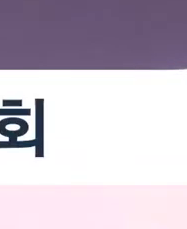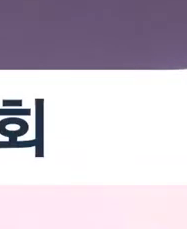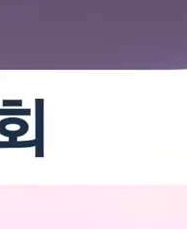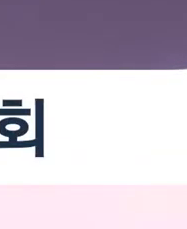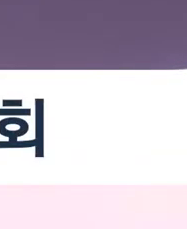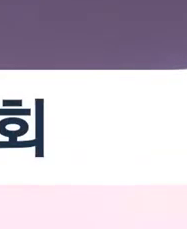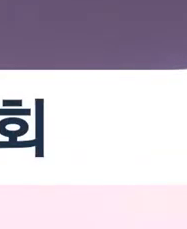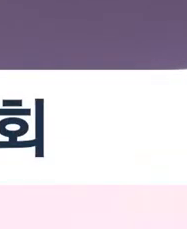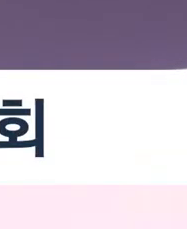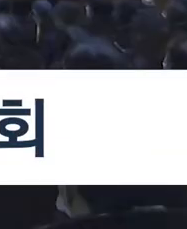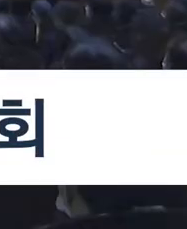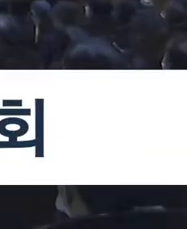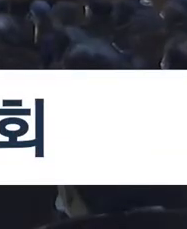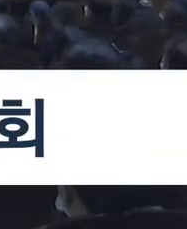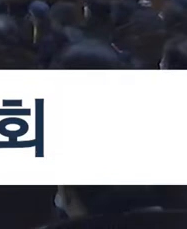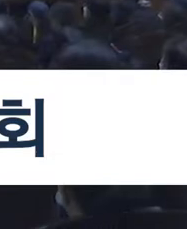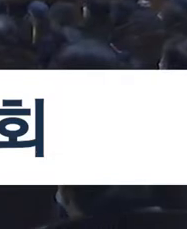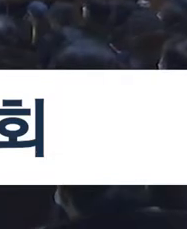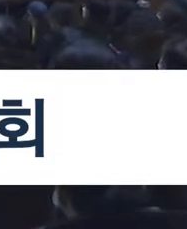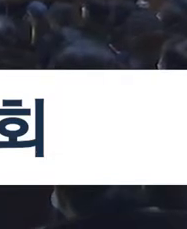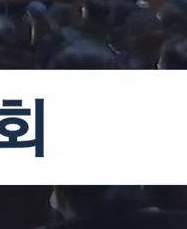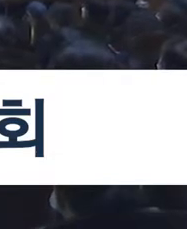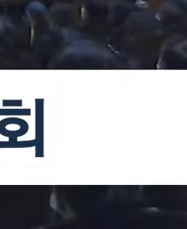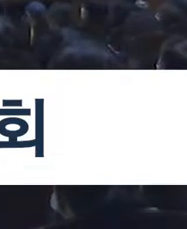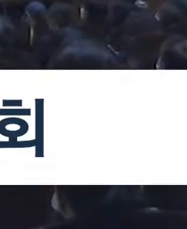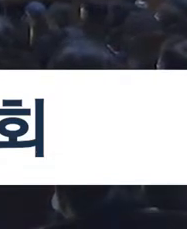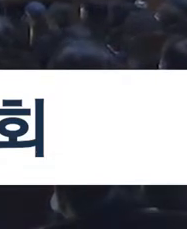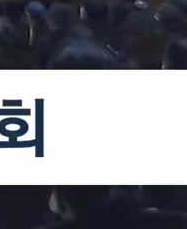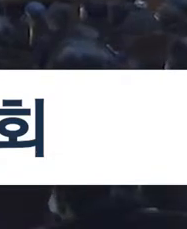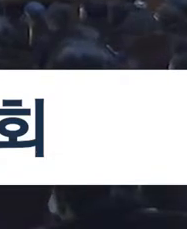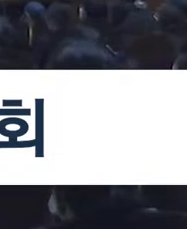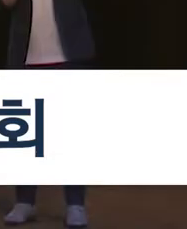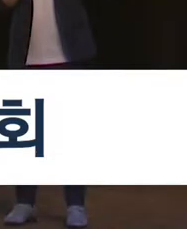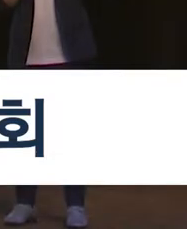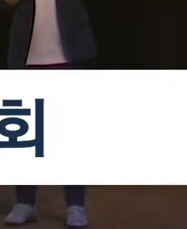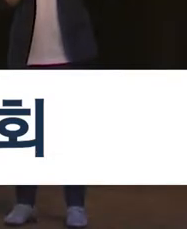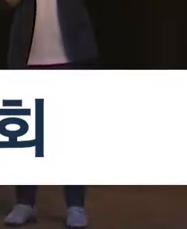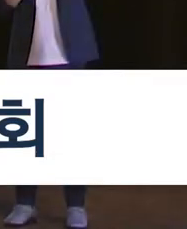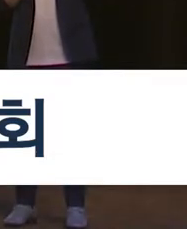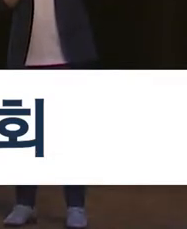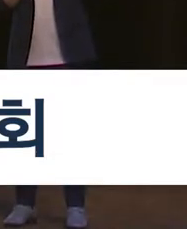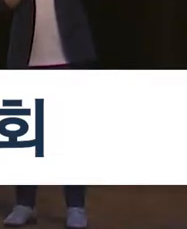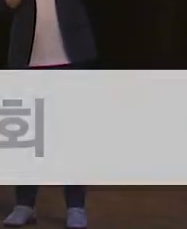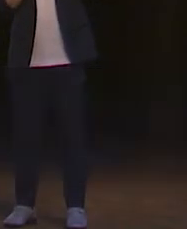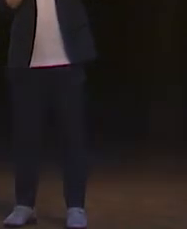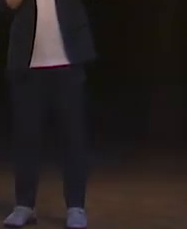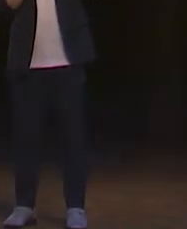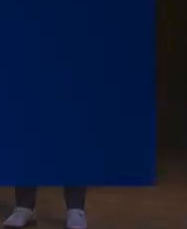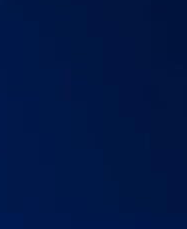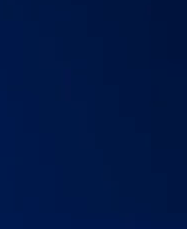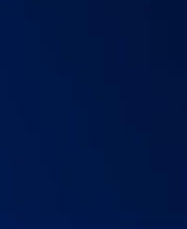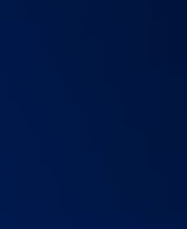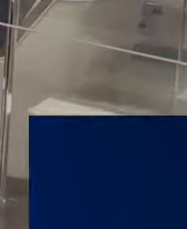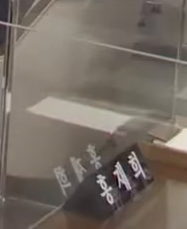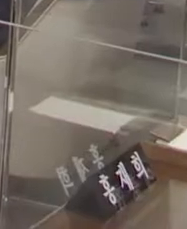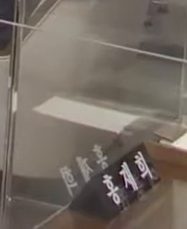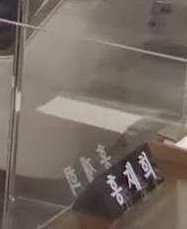지난 14일 강서구민회가 노장홀에서 2023년도 수시 대비 대학 입시 설명회를 개최했습니다.